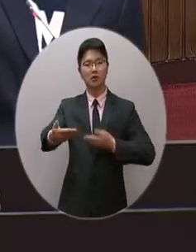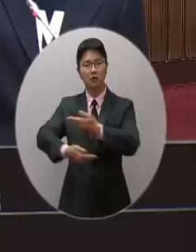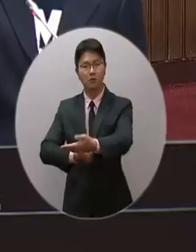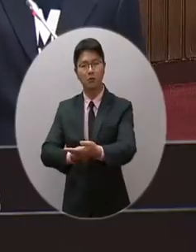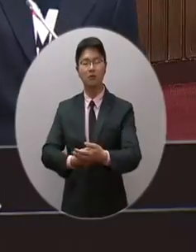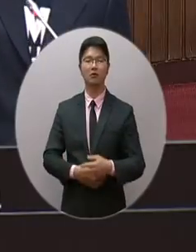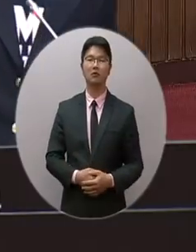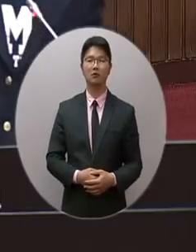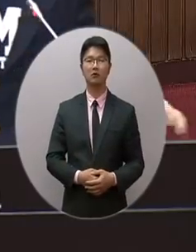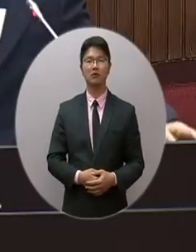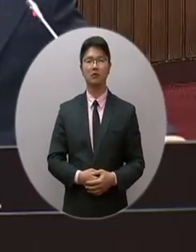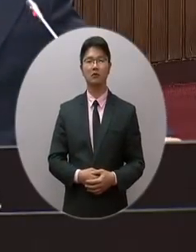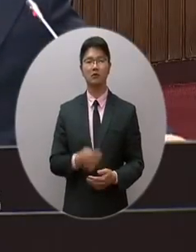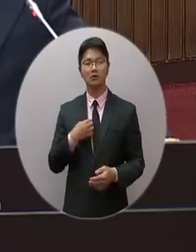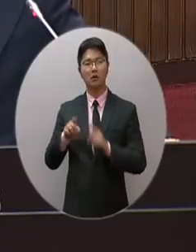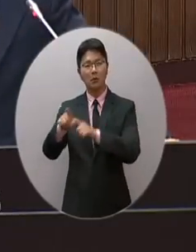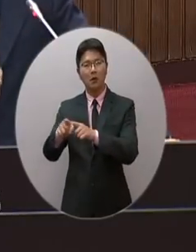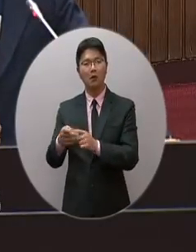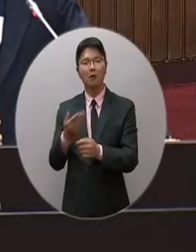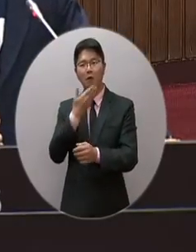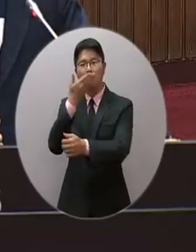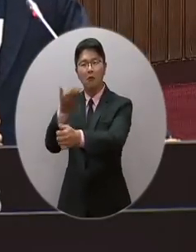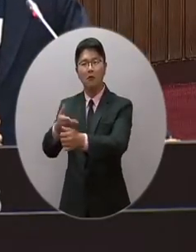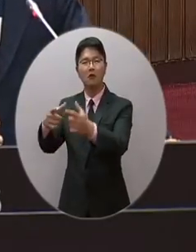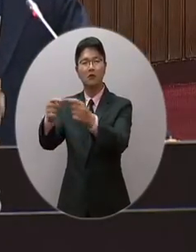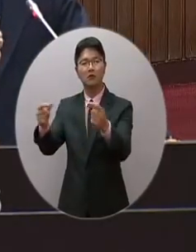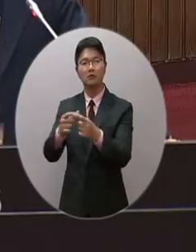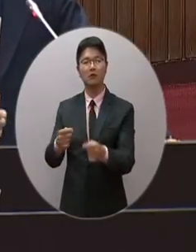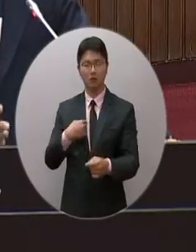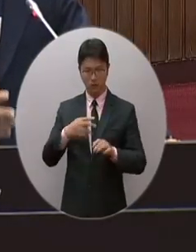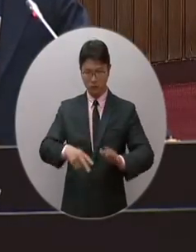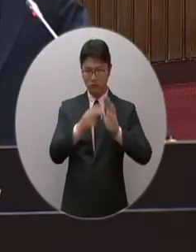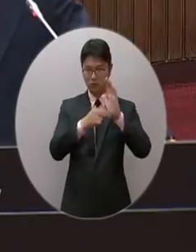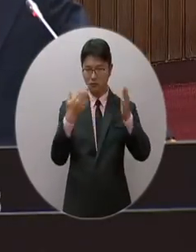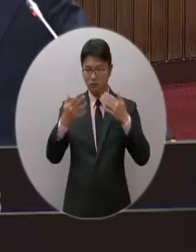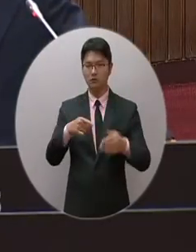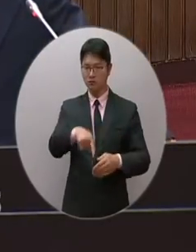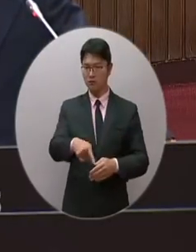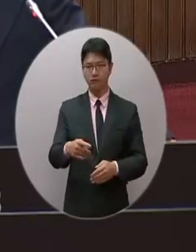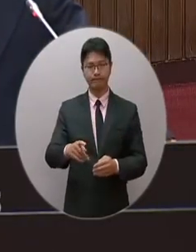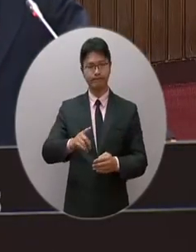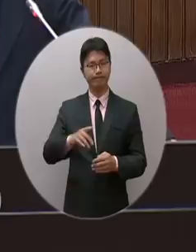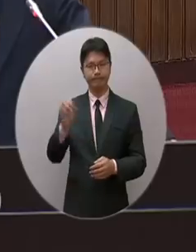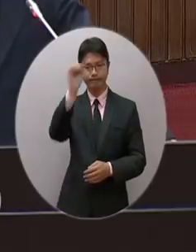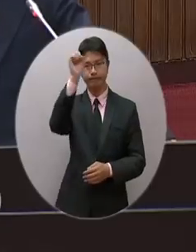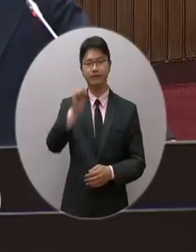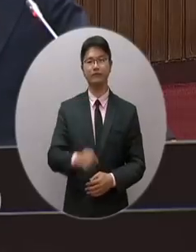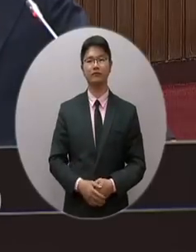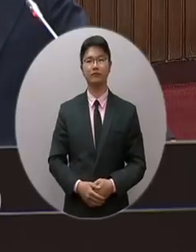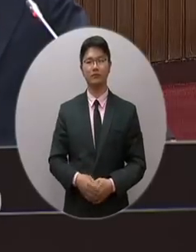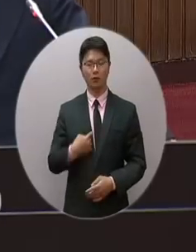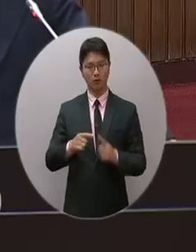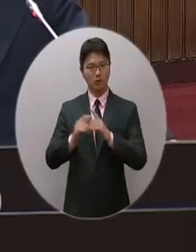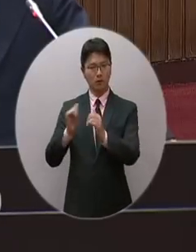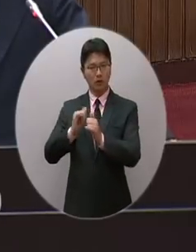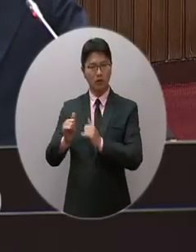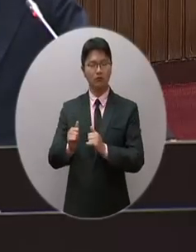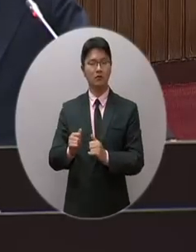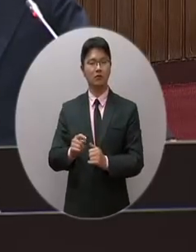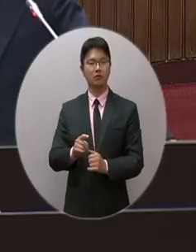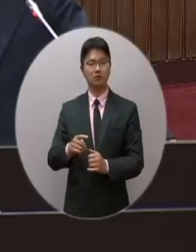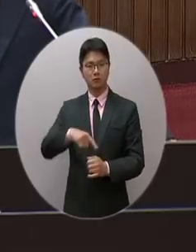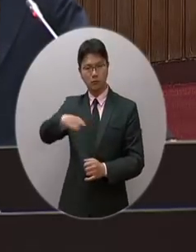日本利益，要抱日本大腿。我先讲清楚，绝对不可以。我们透过人民的力量展